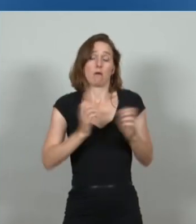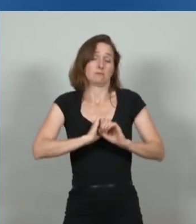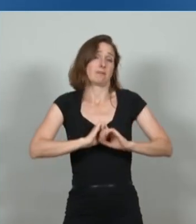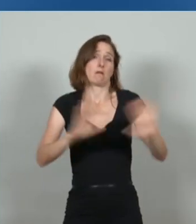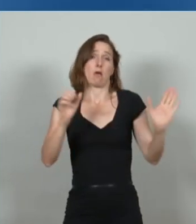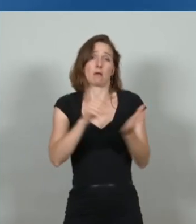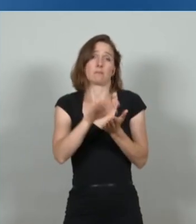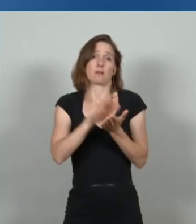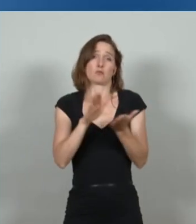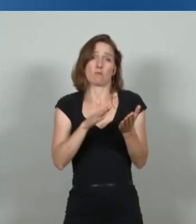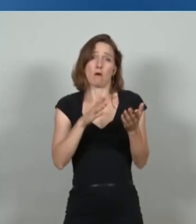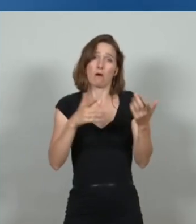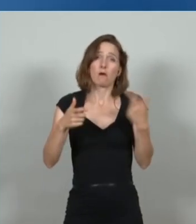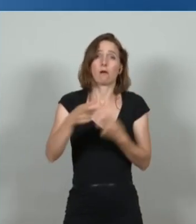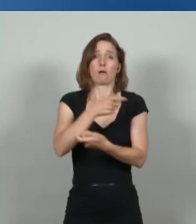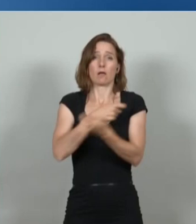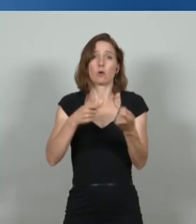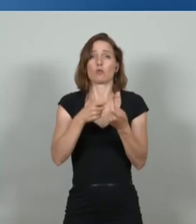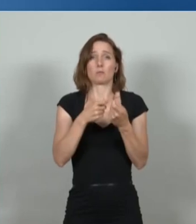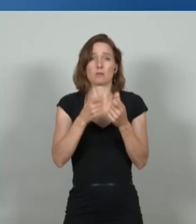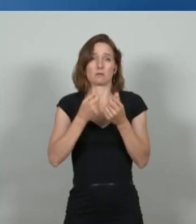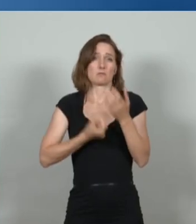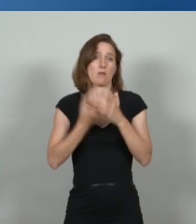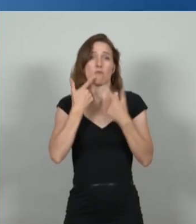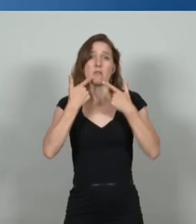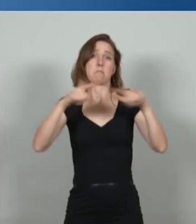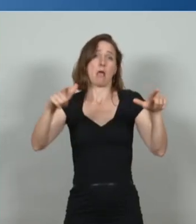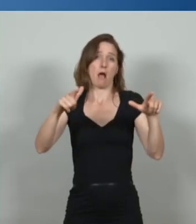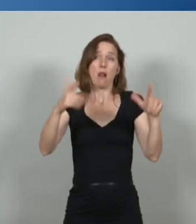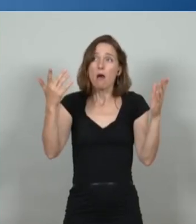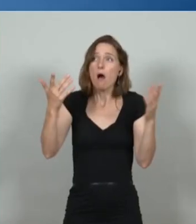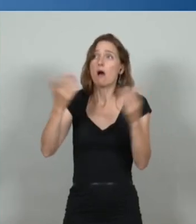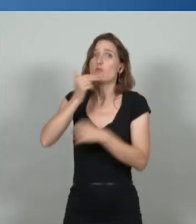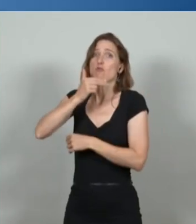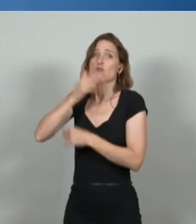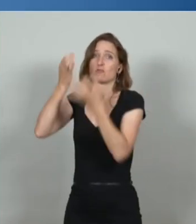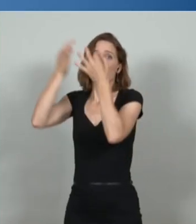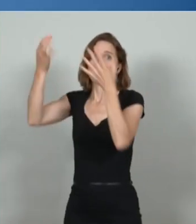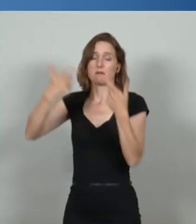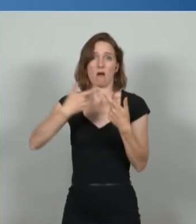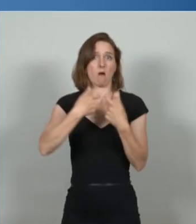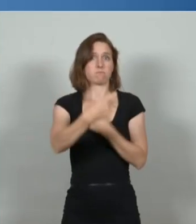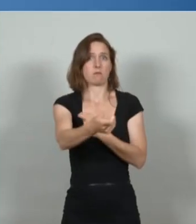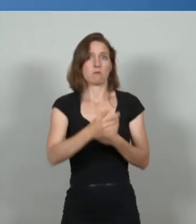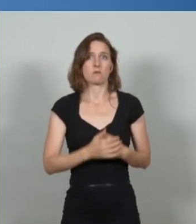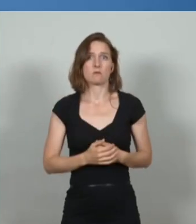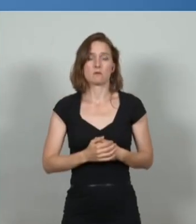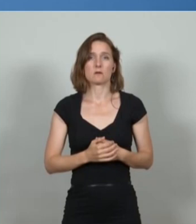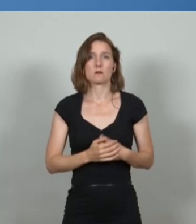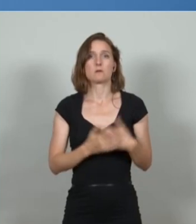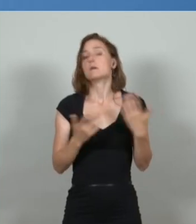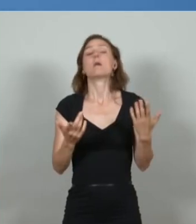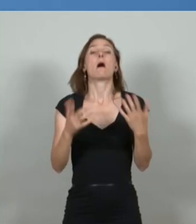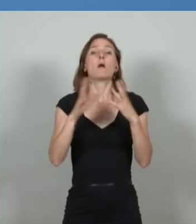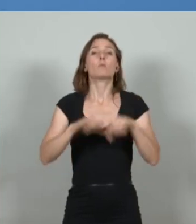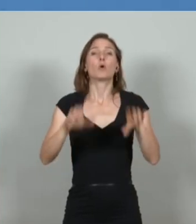intérêts privés passent avant l'intérêt général est incompatible avec l'urgence climatique pour mettre fin à la consommation excessive de produits